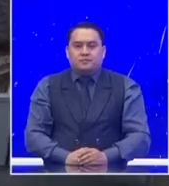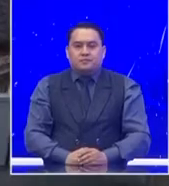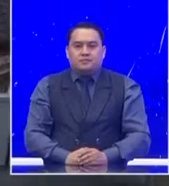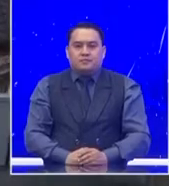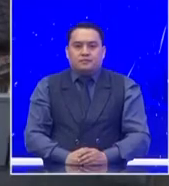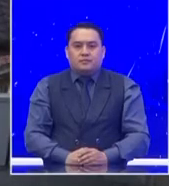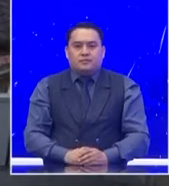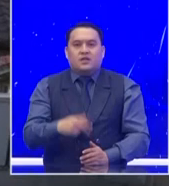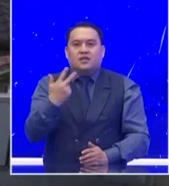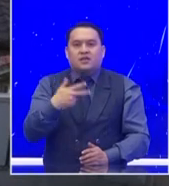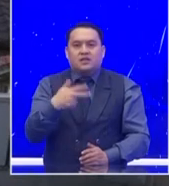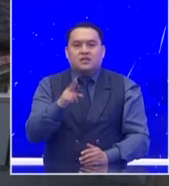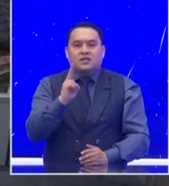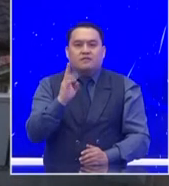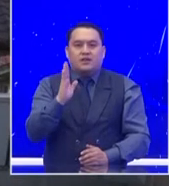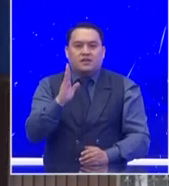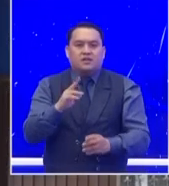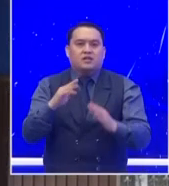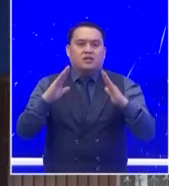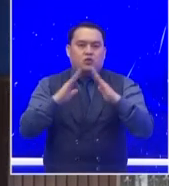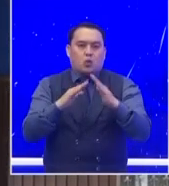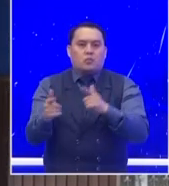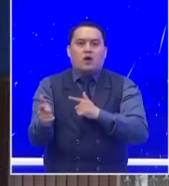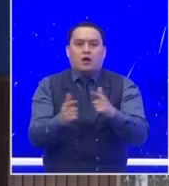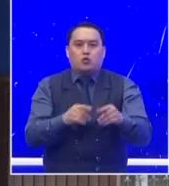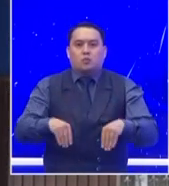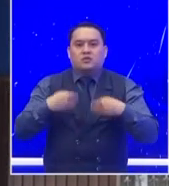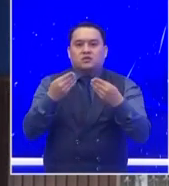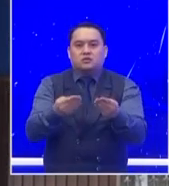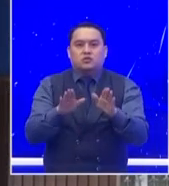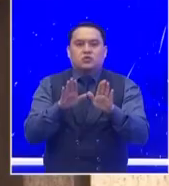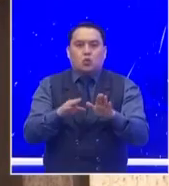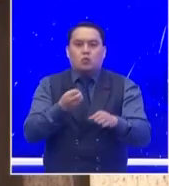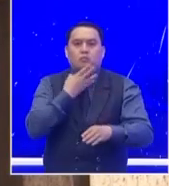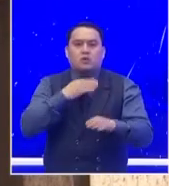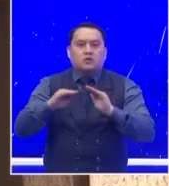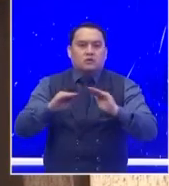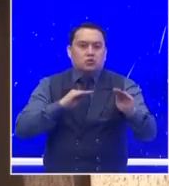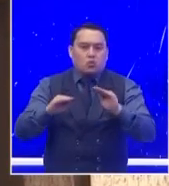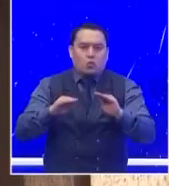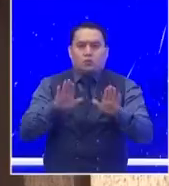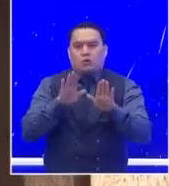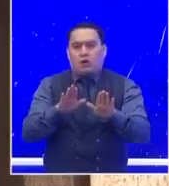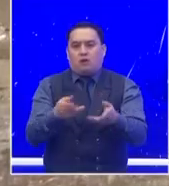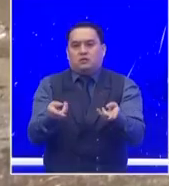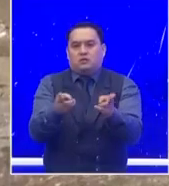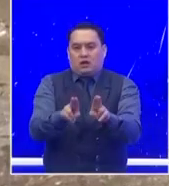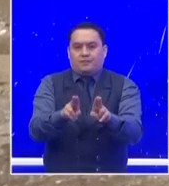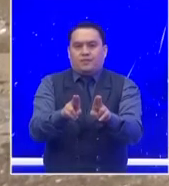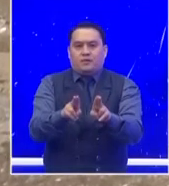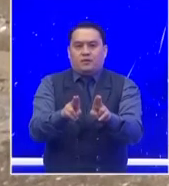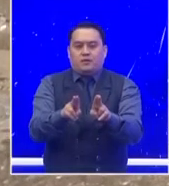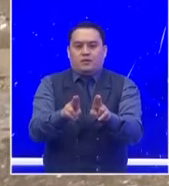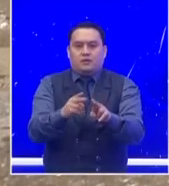Этот 30-квартирный дом в селе Отеген-Батыр практически готов к сдаче. Осталось лишь благоустройство придомовой территории. По словам представителей